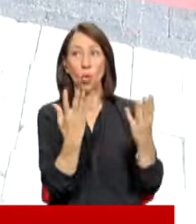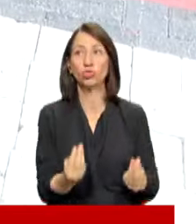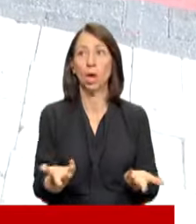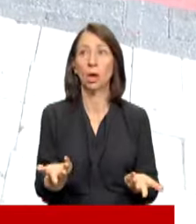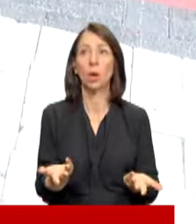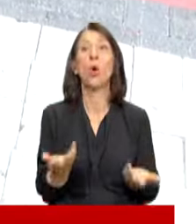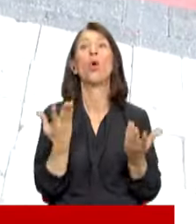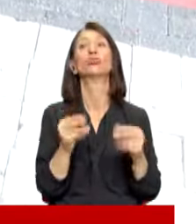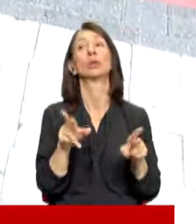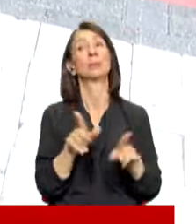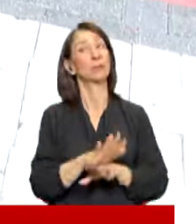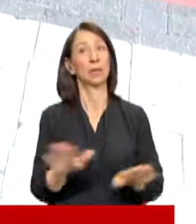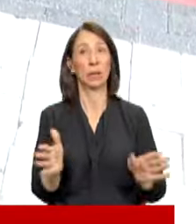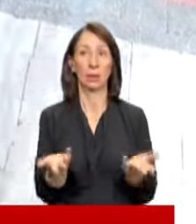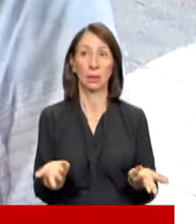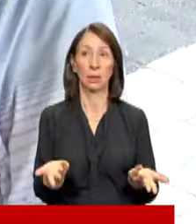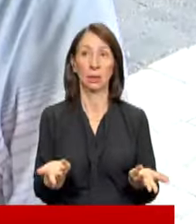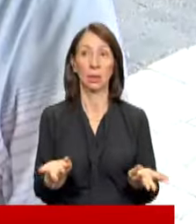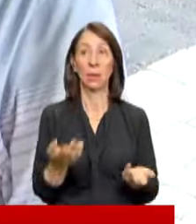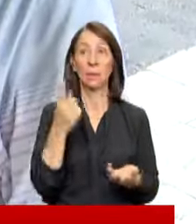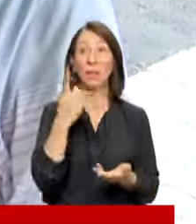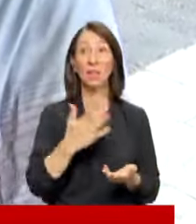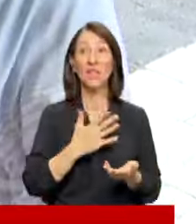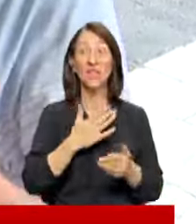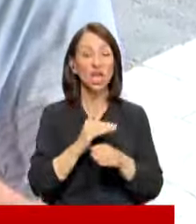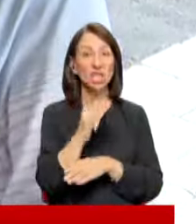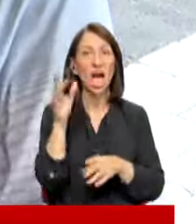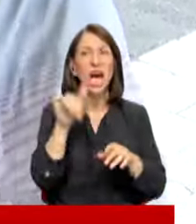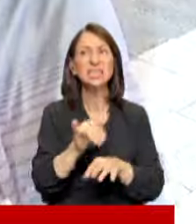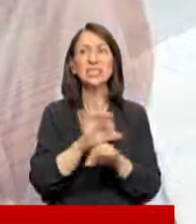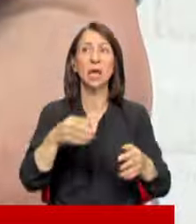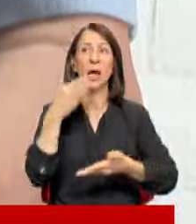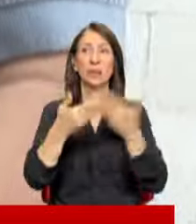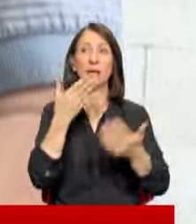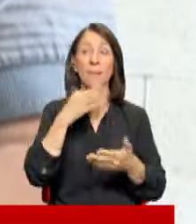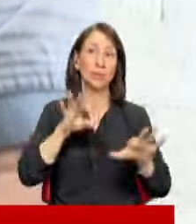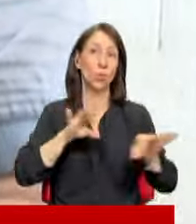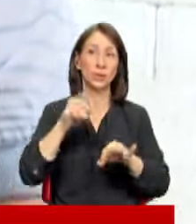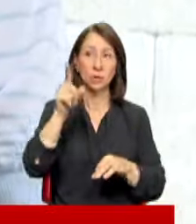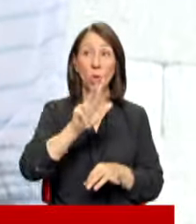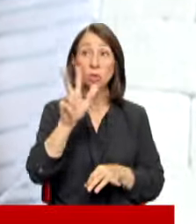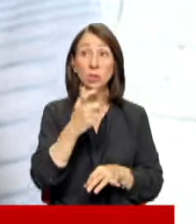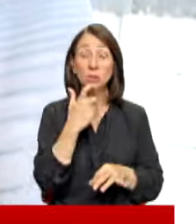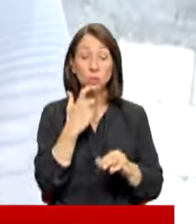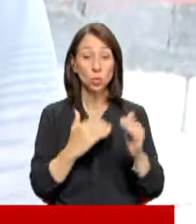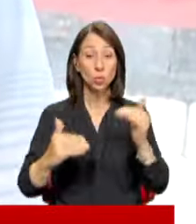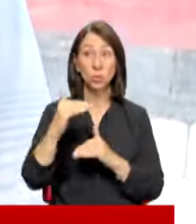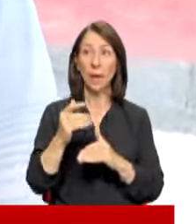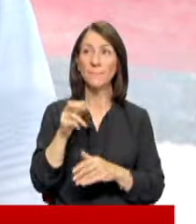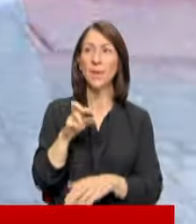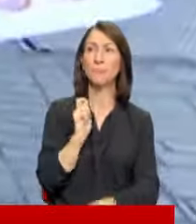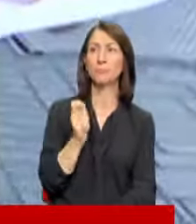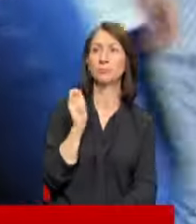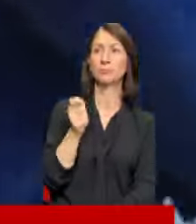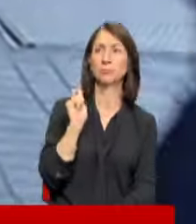duruma gelecek olacak iş mi kardeşim ya bir nefeste yaşadığı haksızlığı anlattı emekli mühendis 30 yıl yüksekten prim ödedi